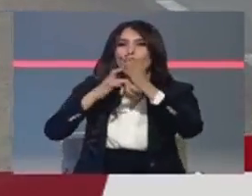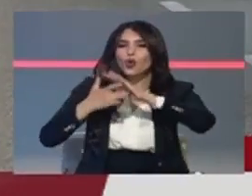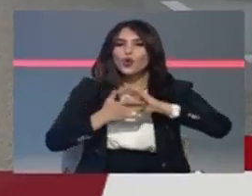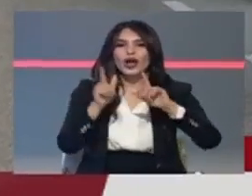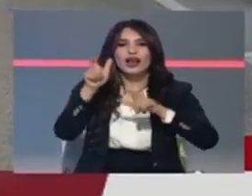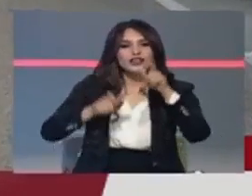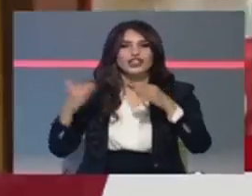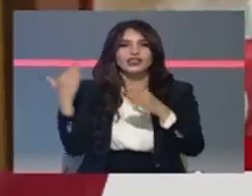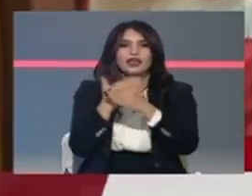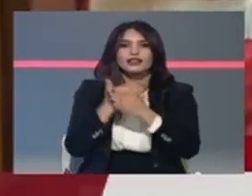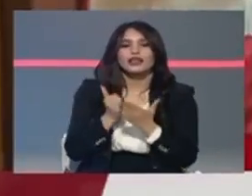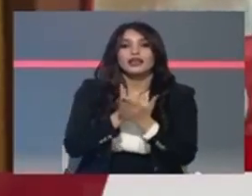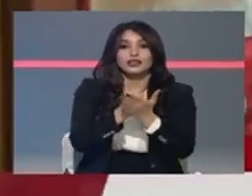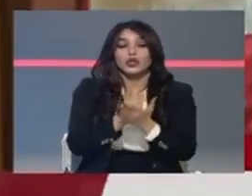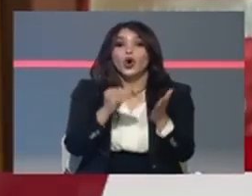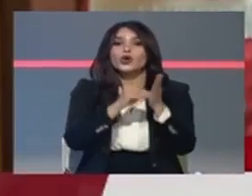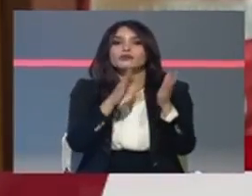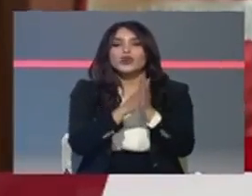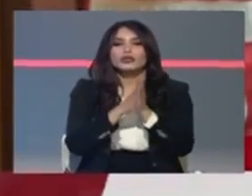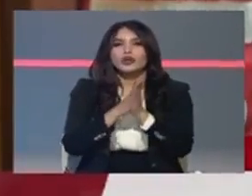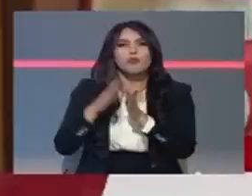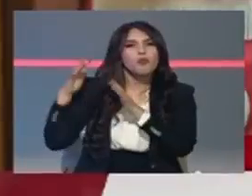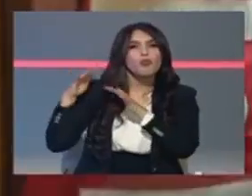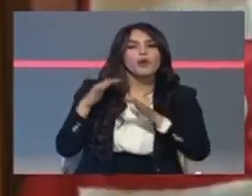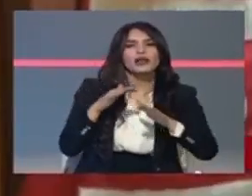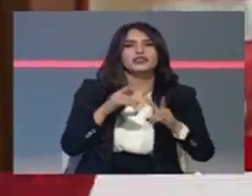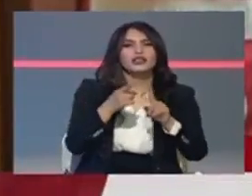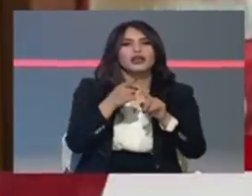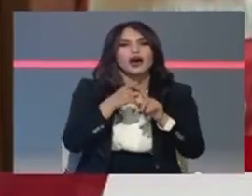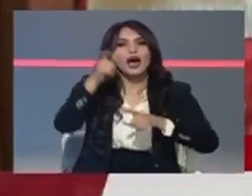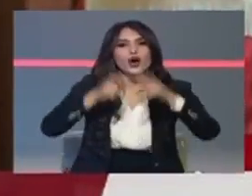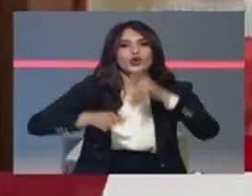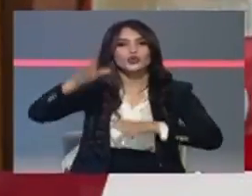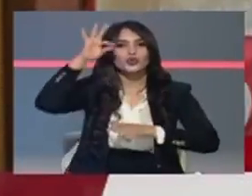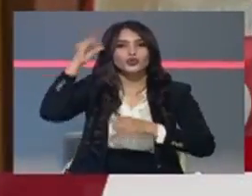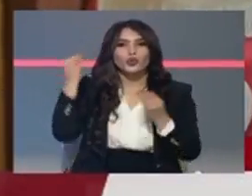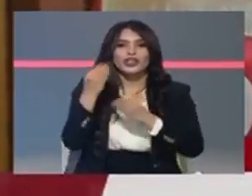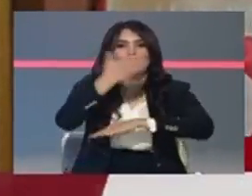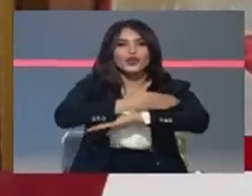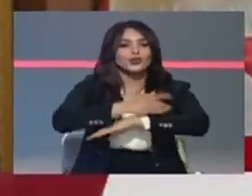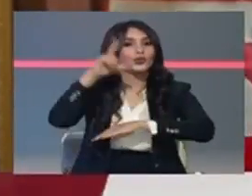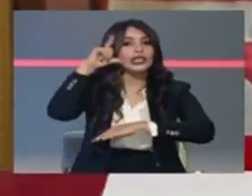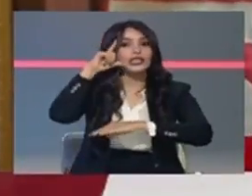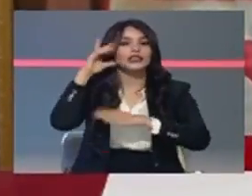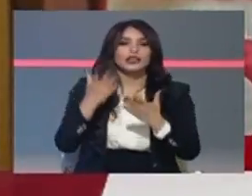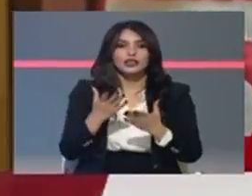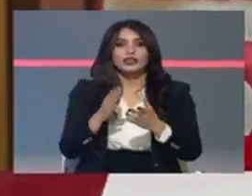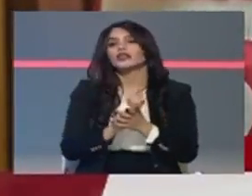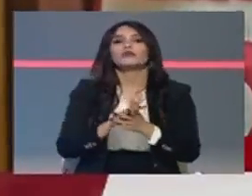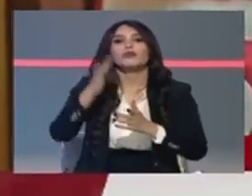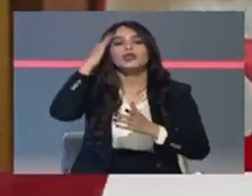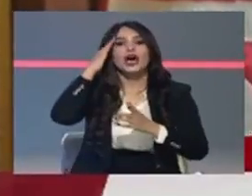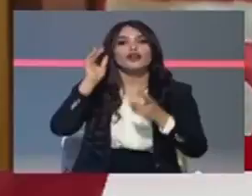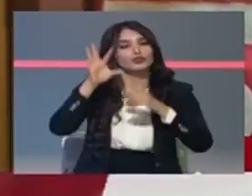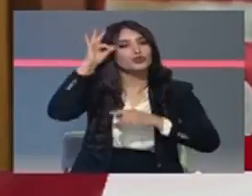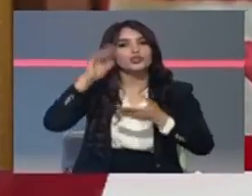الأطراف المتداخلة. سجلنا توافد مجموعة من أبنائنا على مستوى المعبر، ونحن تعرفوا أن تونس مثل